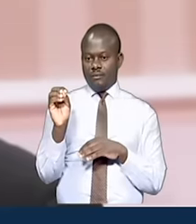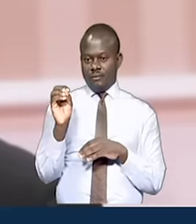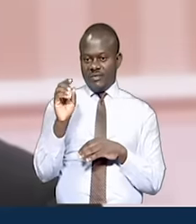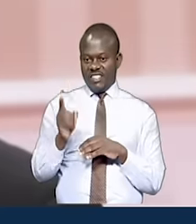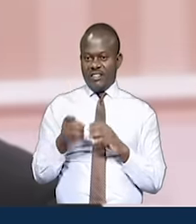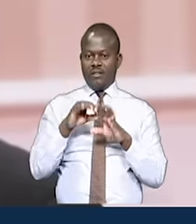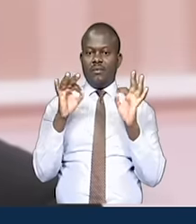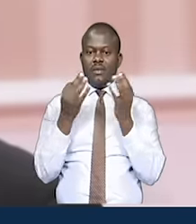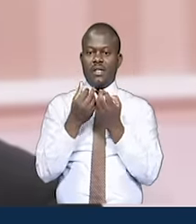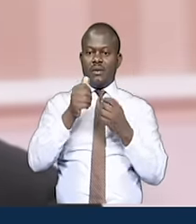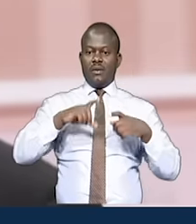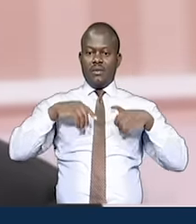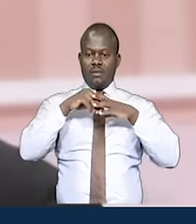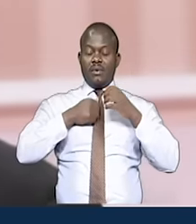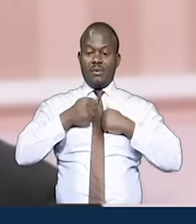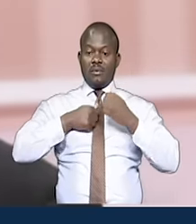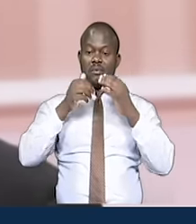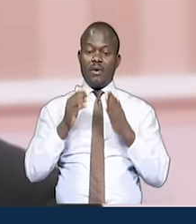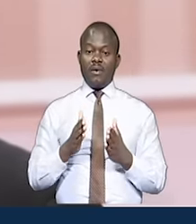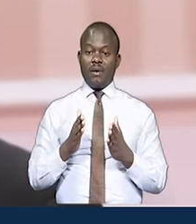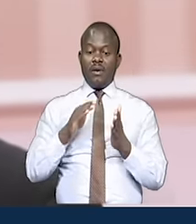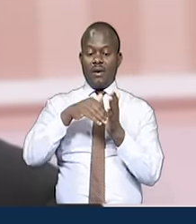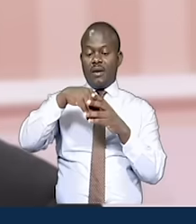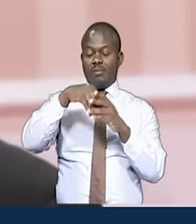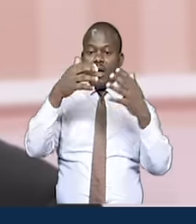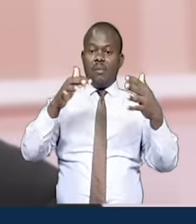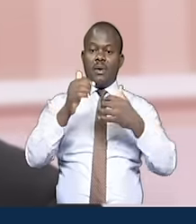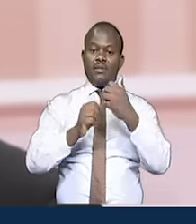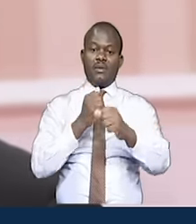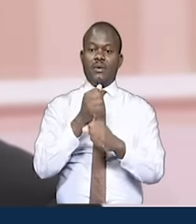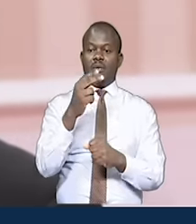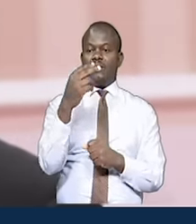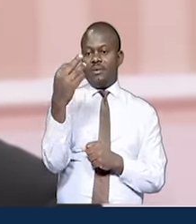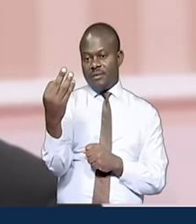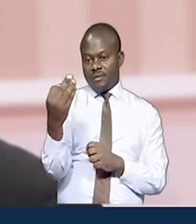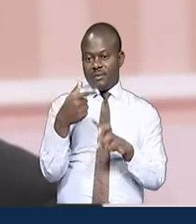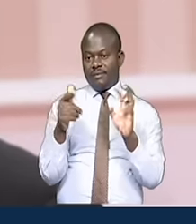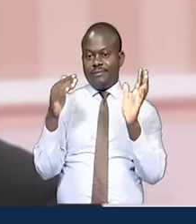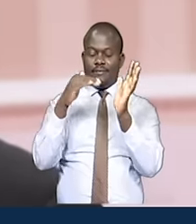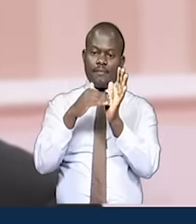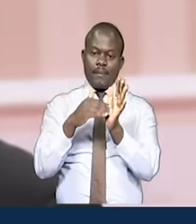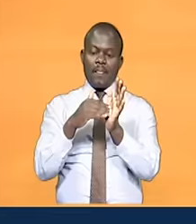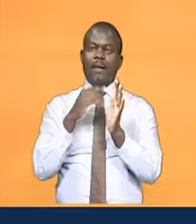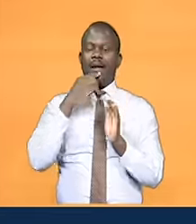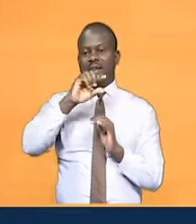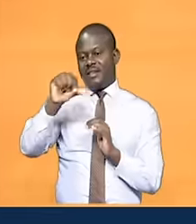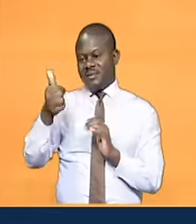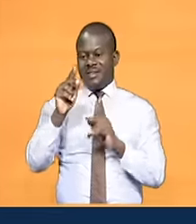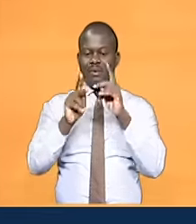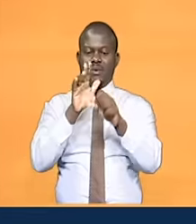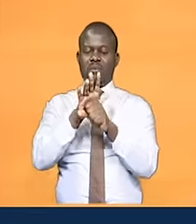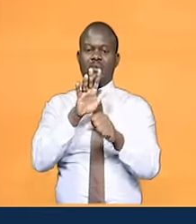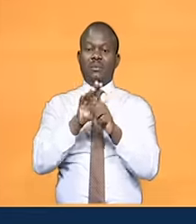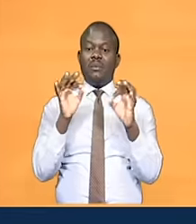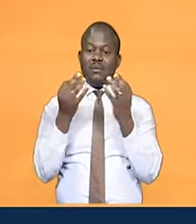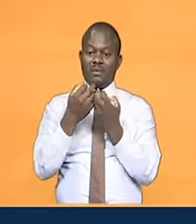miryango yabo ziba mu Rwanda. Harimo abahamaze imyaka 23 kandi hari ibindi 100,000 bya bene